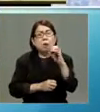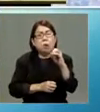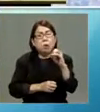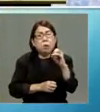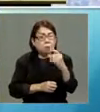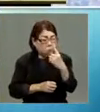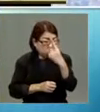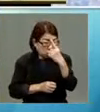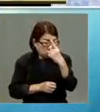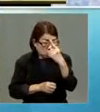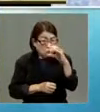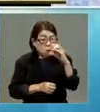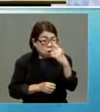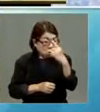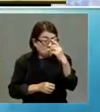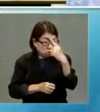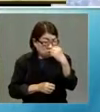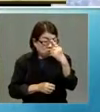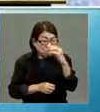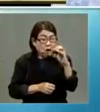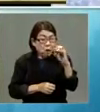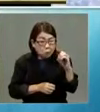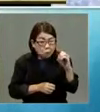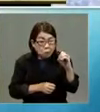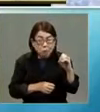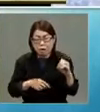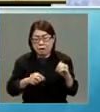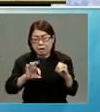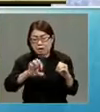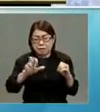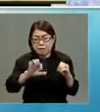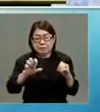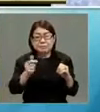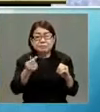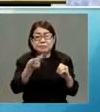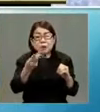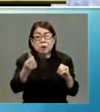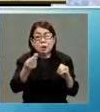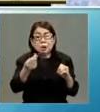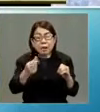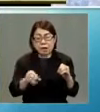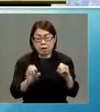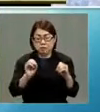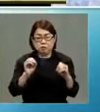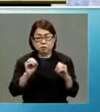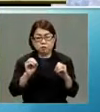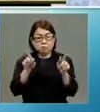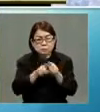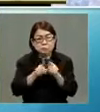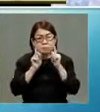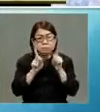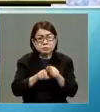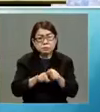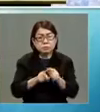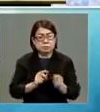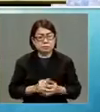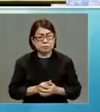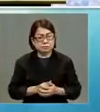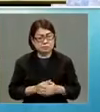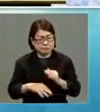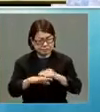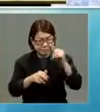บางท่านก็นึกว่าเป็น O นะครับตัวที่ช่วงที่เป็นตัวเลขแล้วนะครับขอย้ำอีกครั้งนะครับ2ตัว